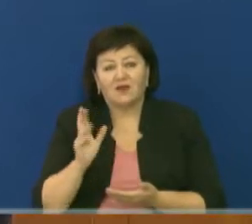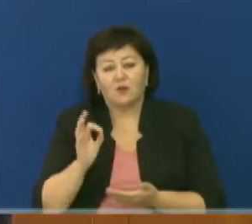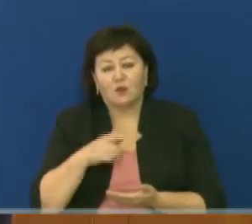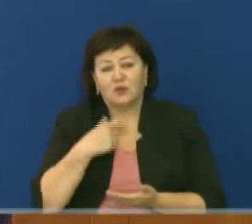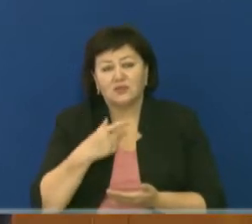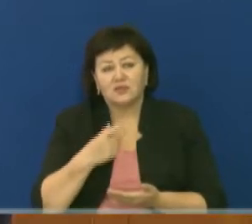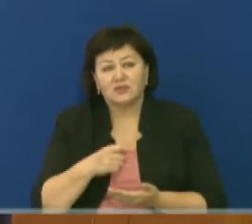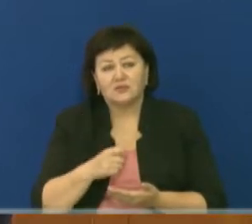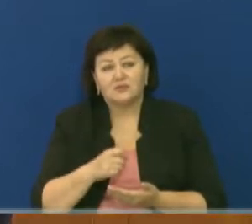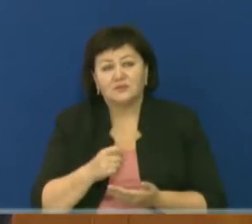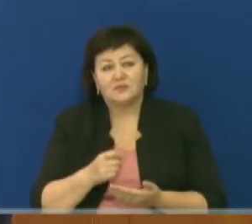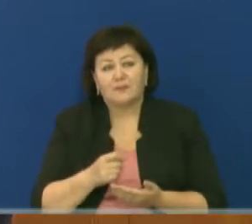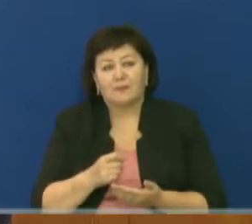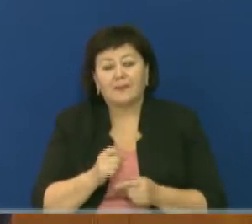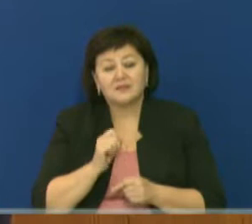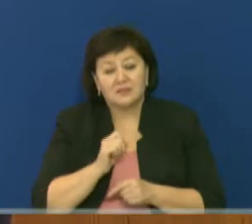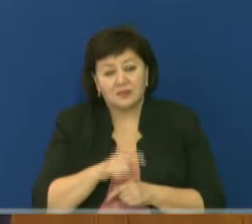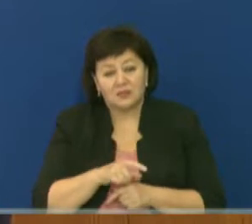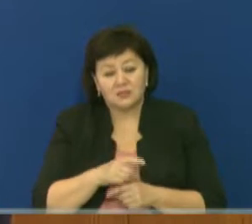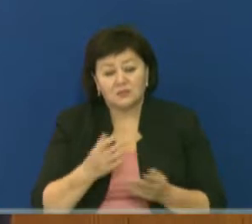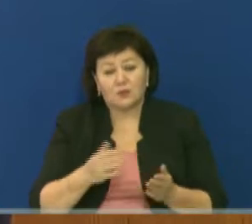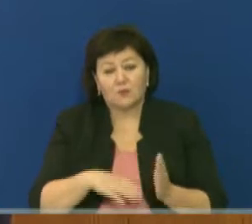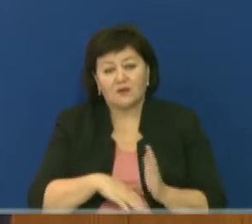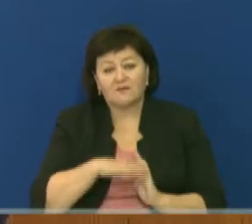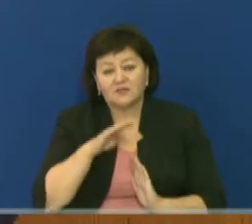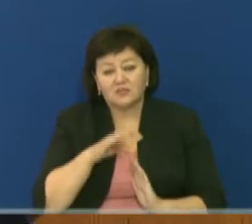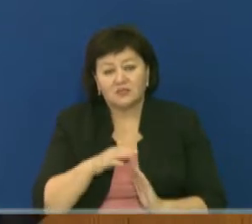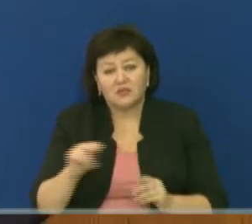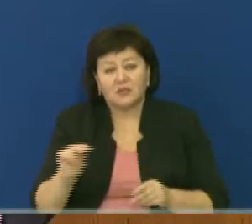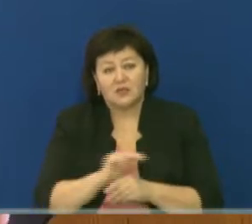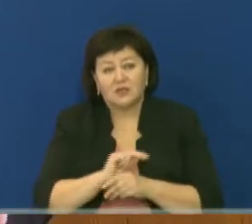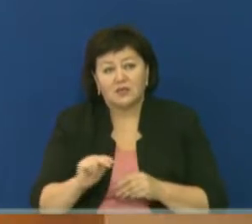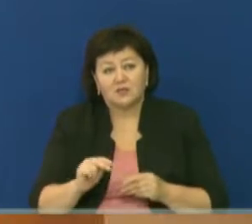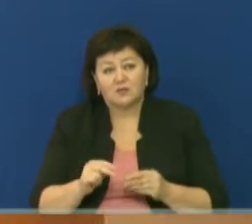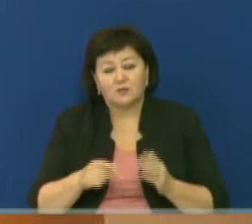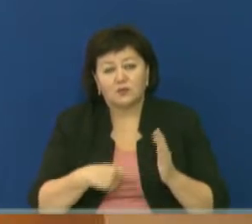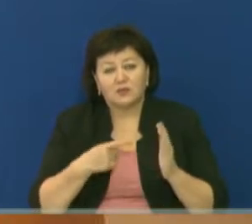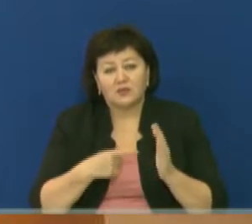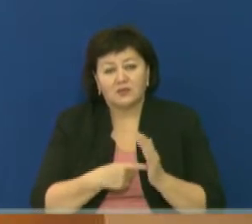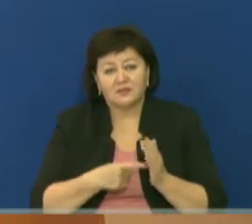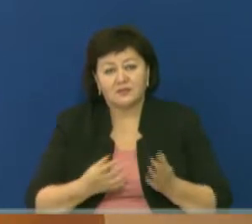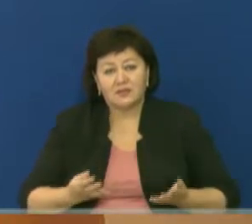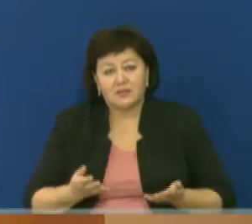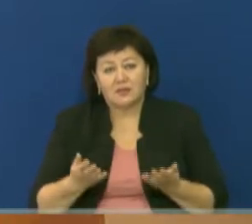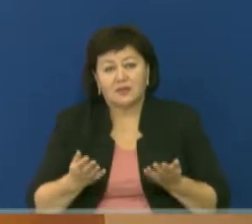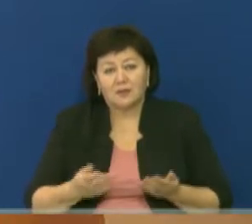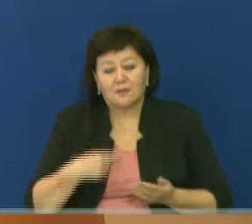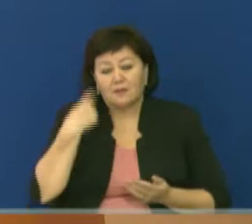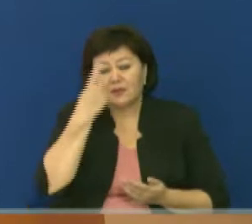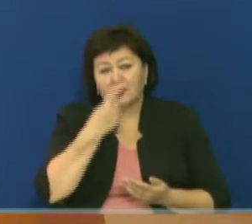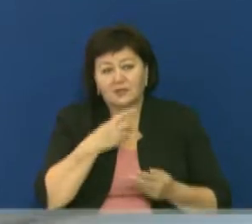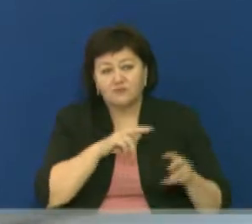повышению социально-экономического положения города. Отметил, что вопрос ремонта городских котельных и тепловых сетей находится под личным